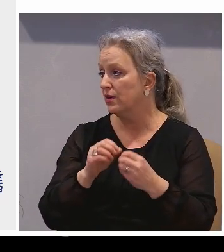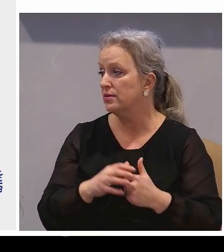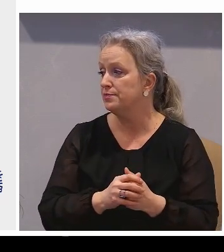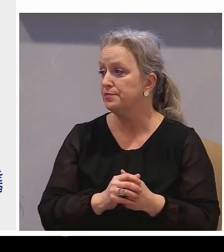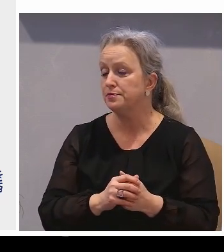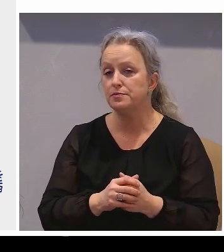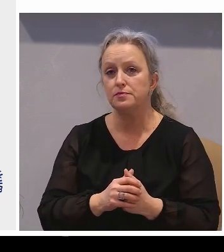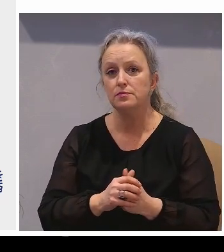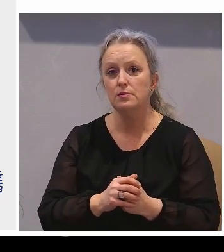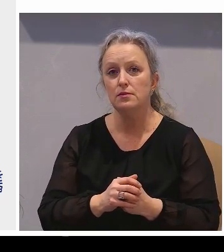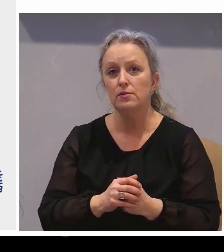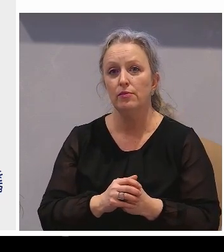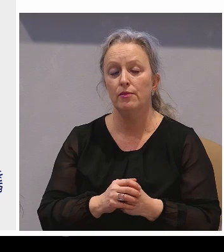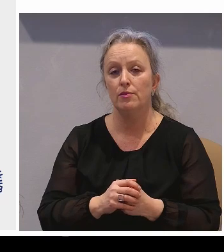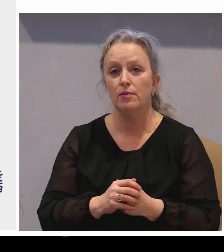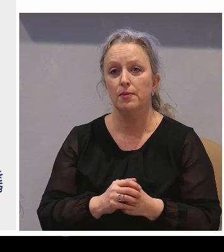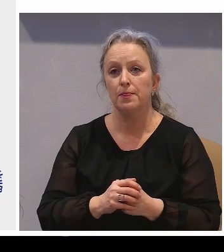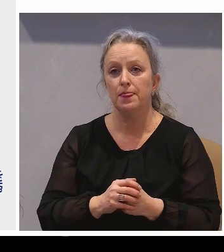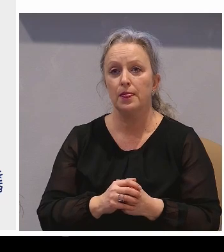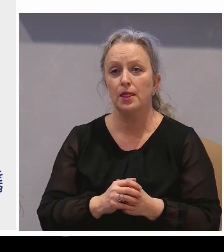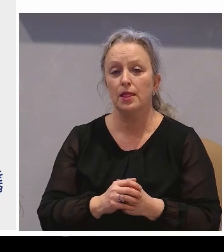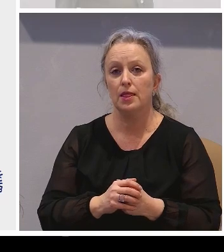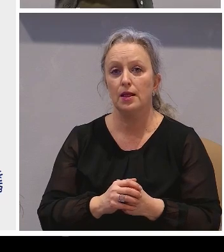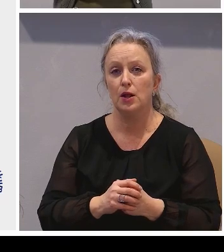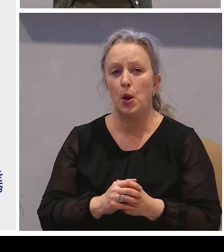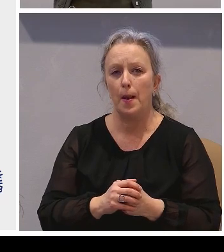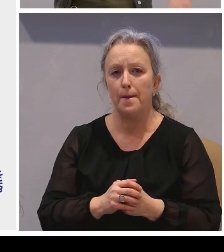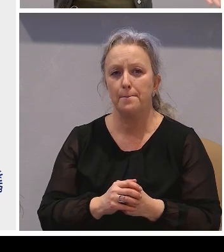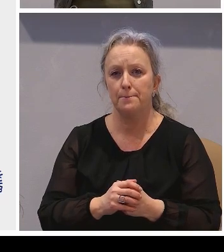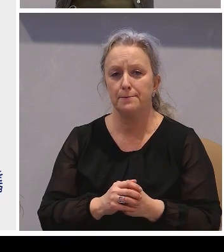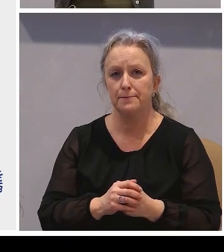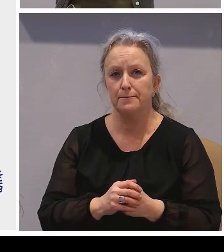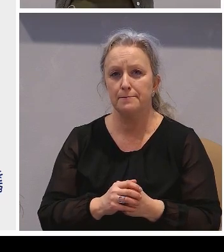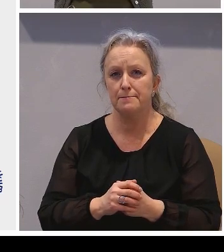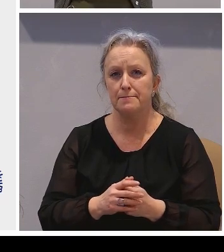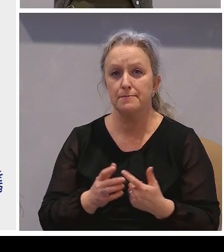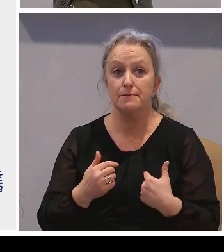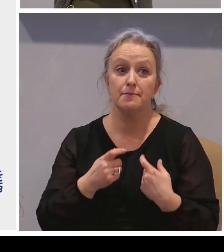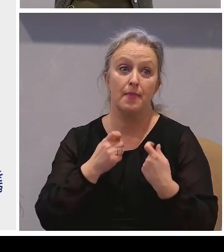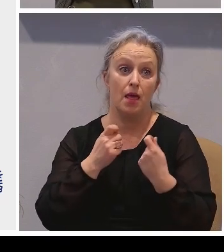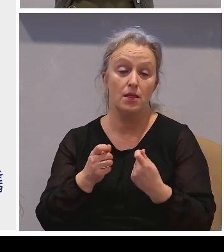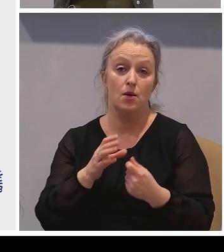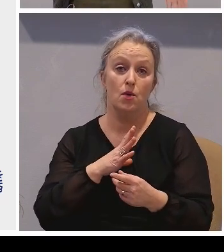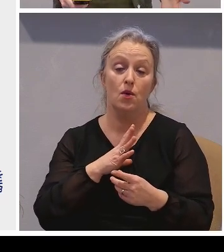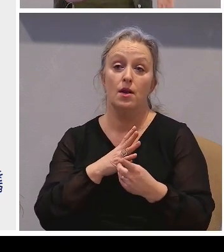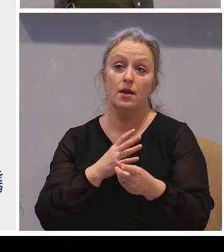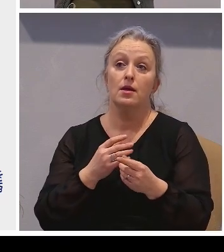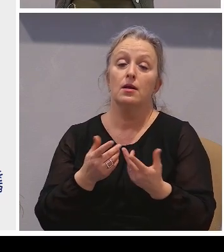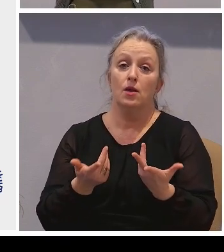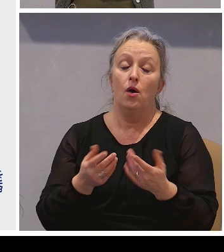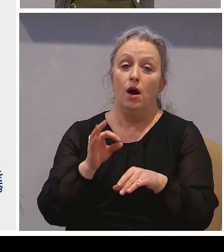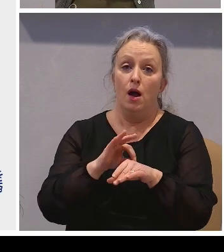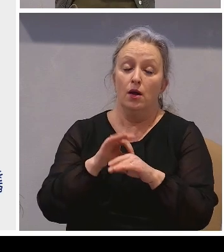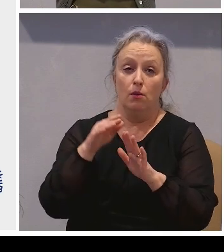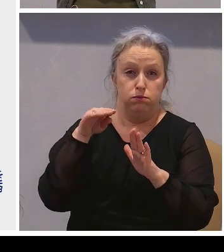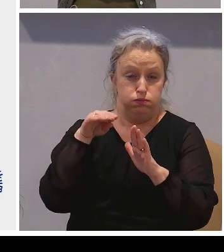slide here used to be Jüri näeb displayed seda often. slaidi ka siin, et nagu vanasti öeldi, et haigus progresseerub ja